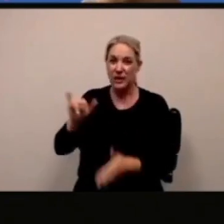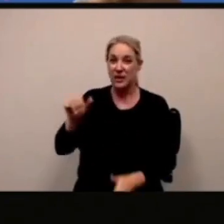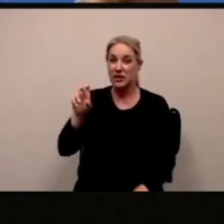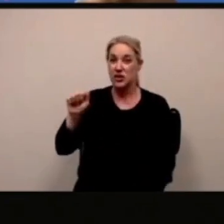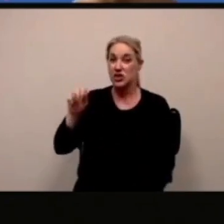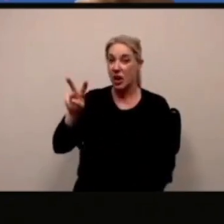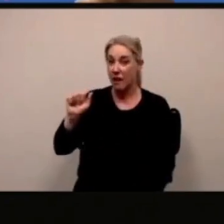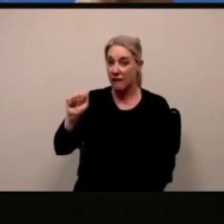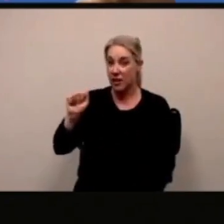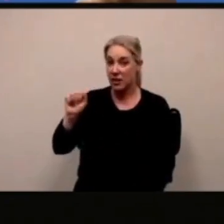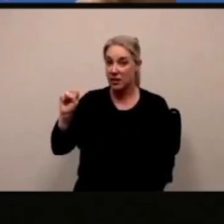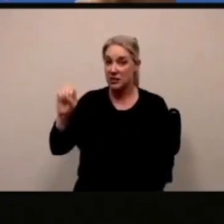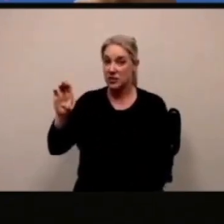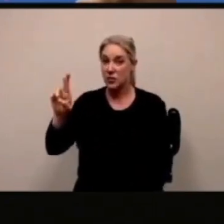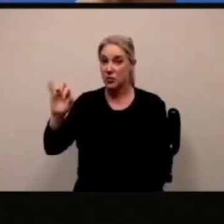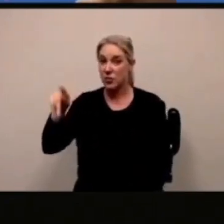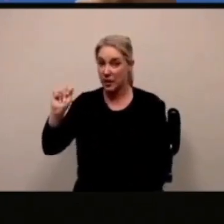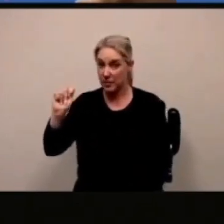です